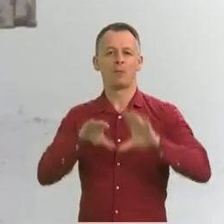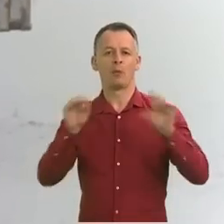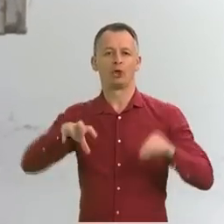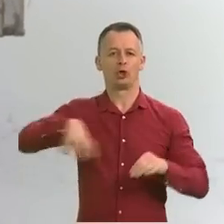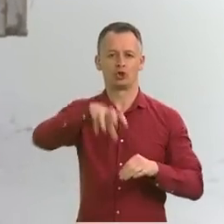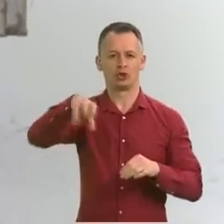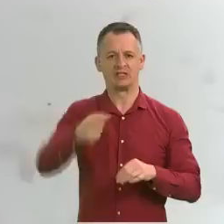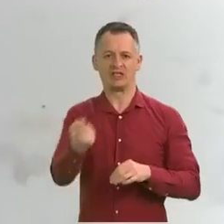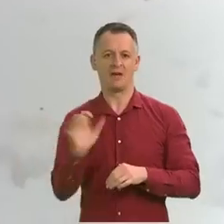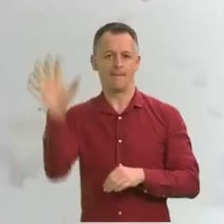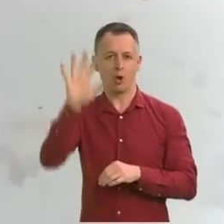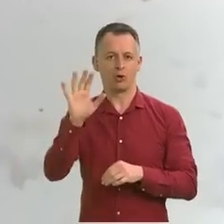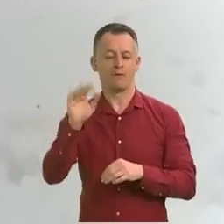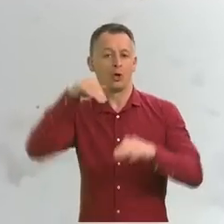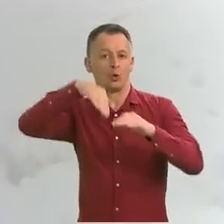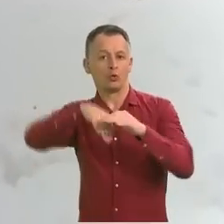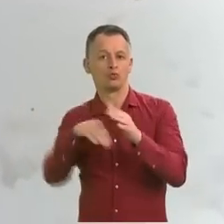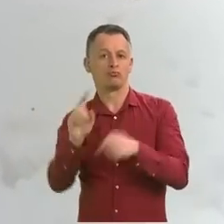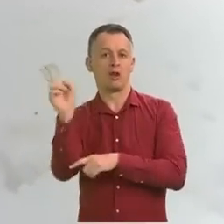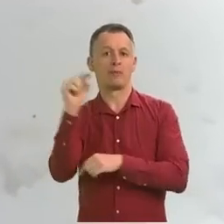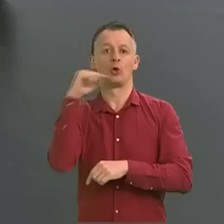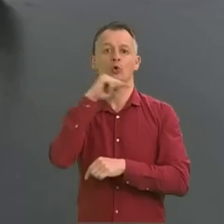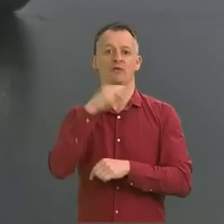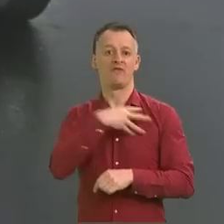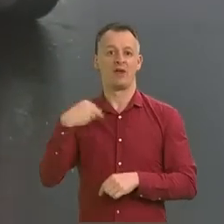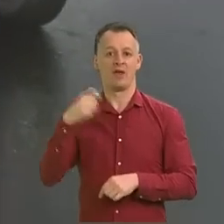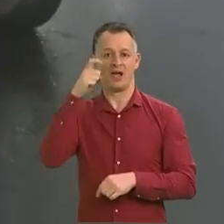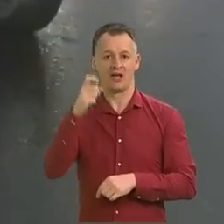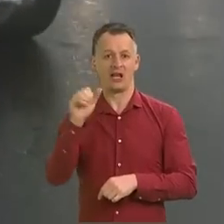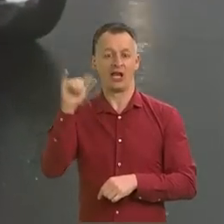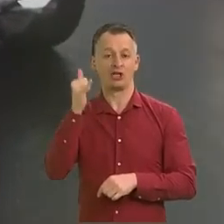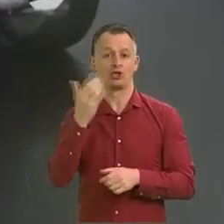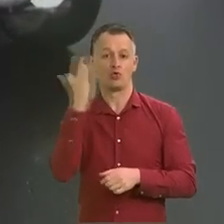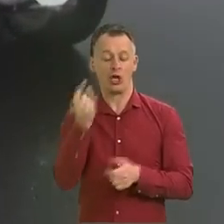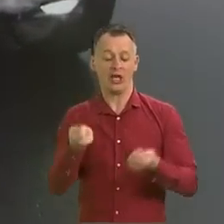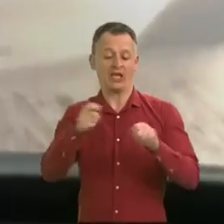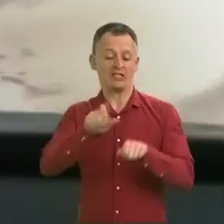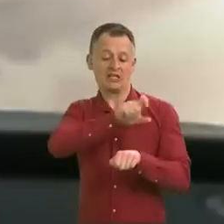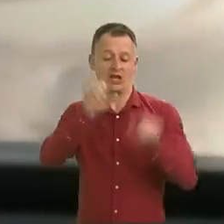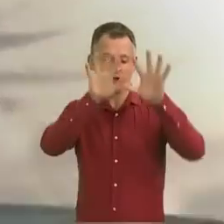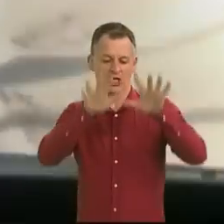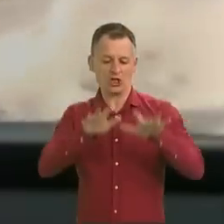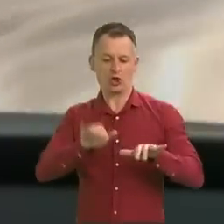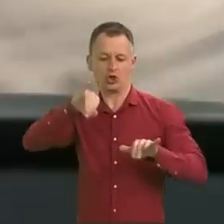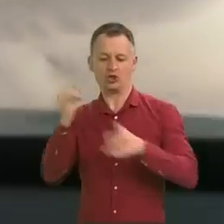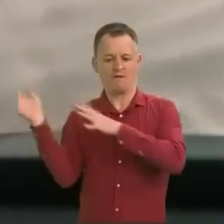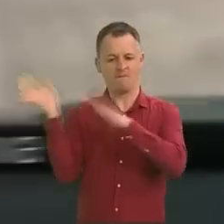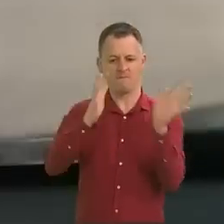Mai multe județe din Moldova se află sub cod roșu de vreme rea, iar la Iași școlile sunt închise din cauza ninsorii și a viscolului.